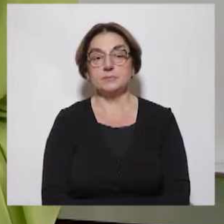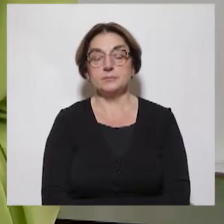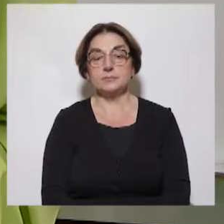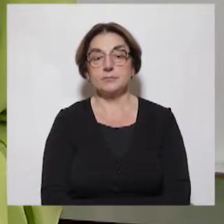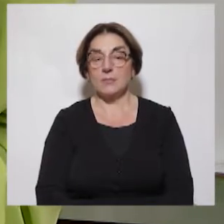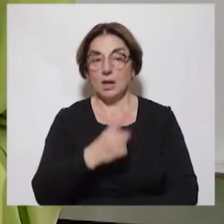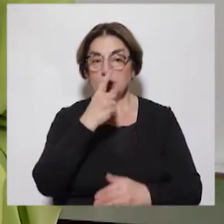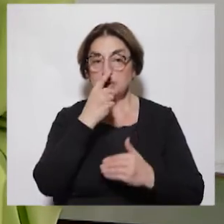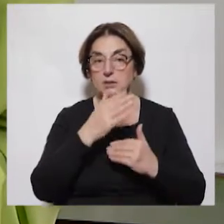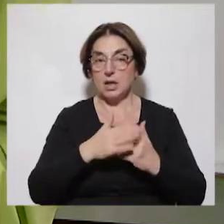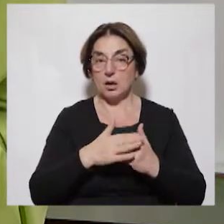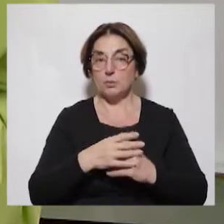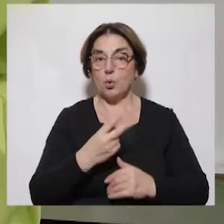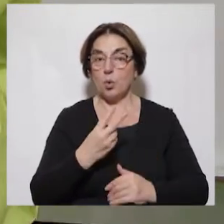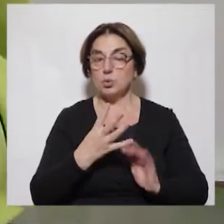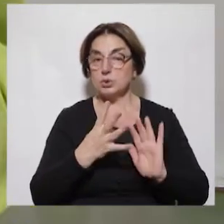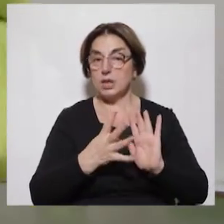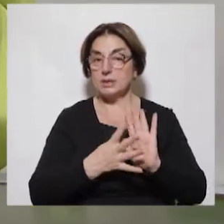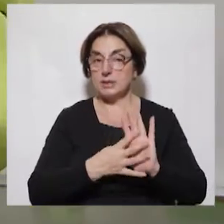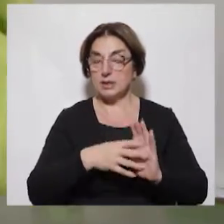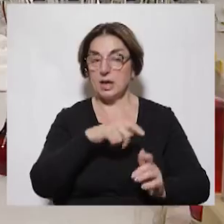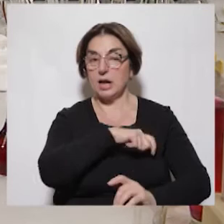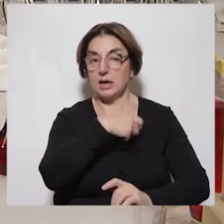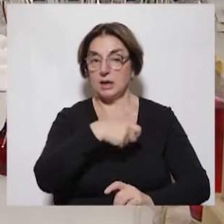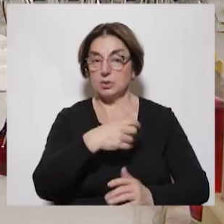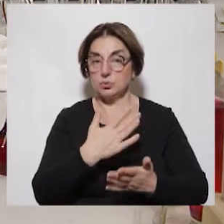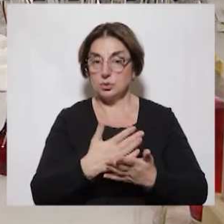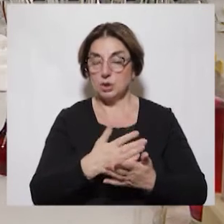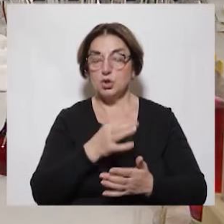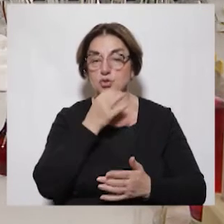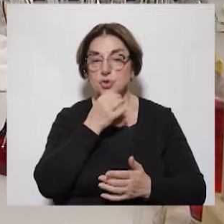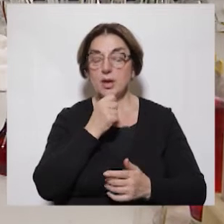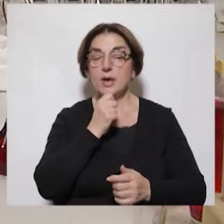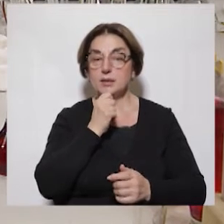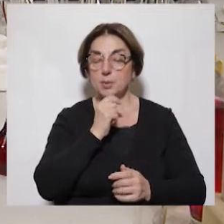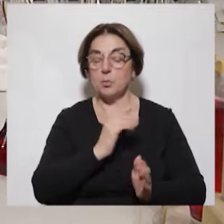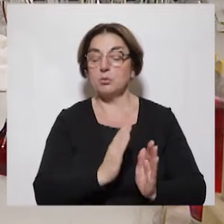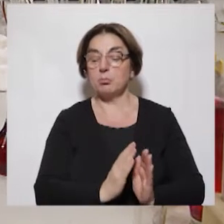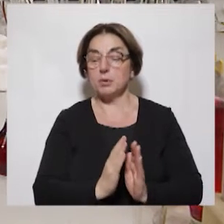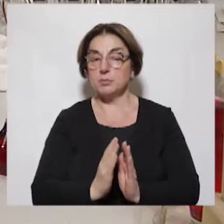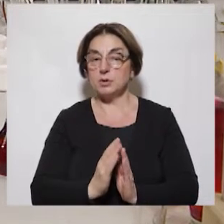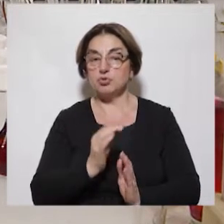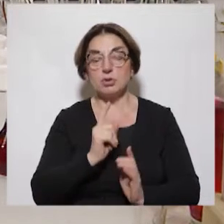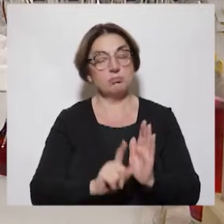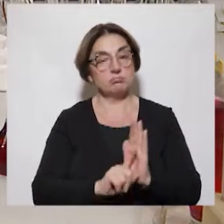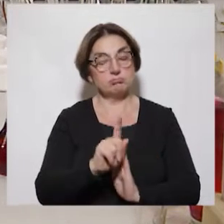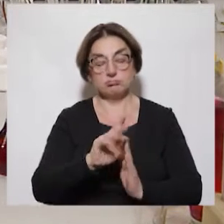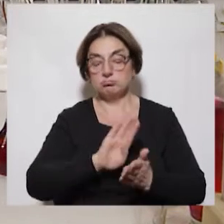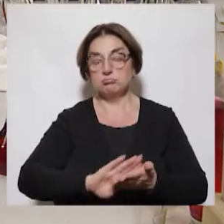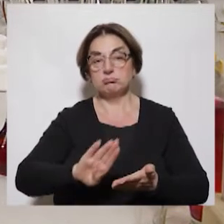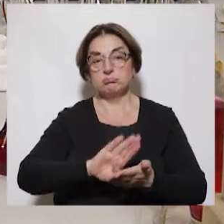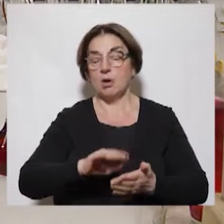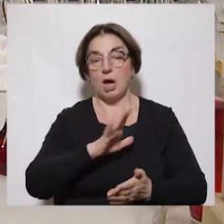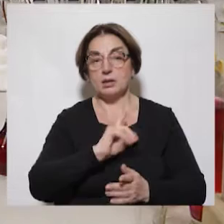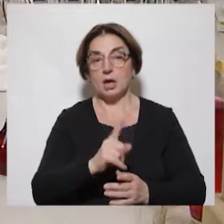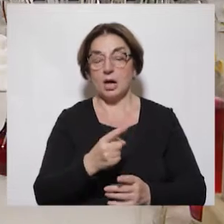ის ჯერ დაახლოებით 29 გრადუსს უჩვენებს, აქედან გამომდინარე ჯერჯერობით ექსპერიმენტის მსვლელობა მიმდინარეობს და გამოხდის პროცესი ჯერჯერობით არ დაწყებულა.